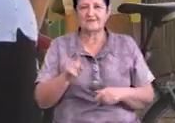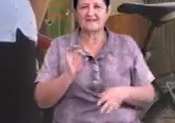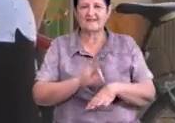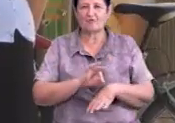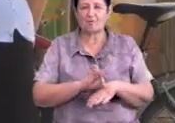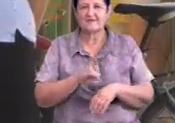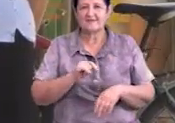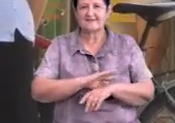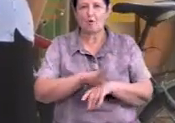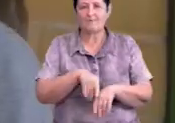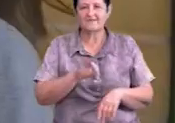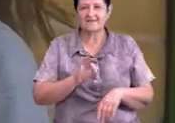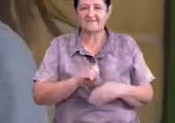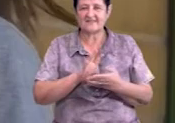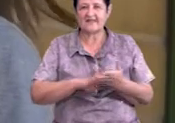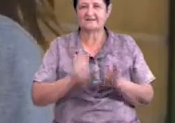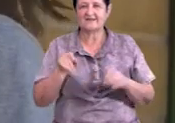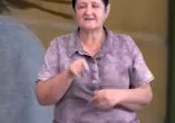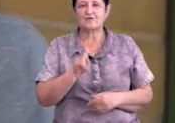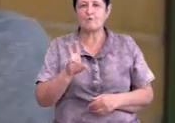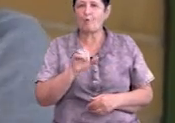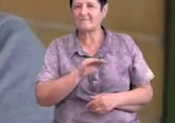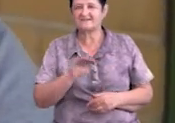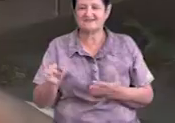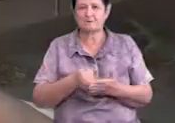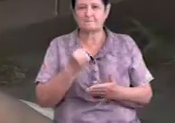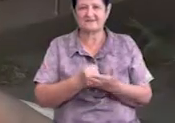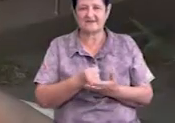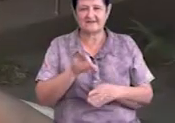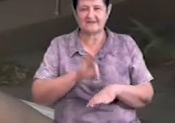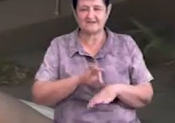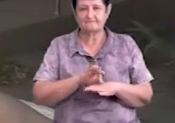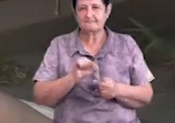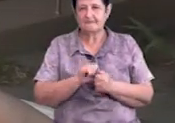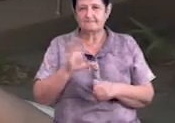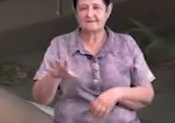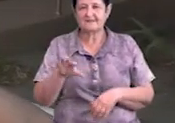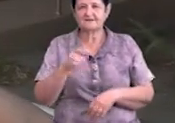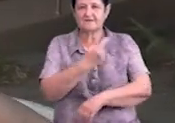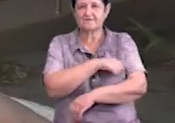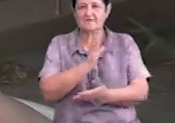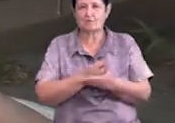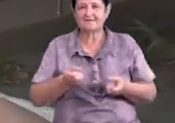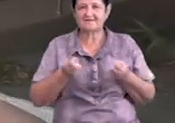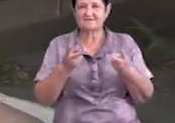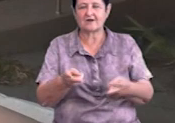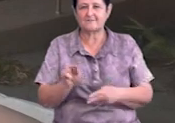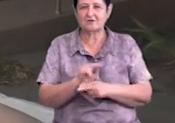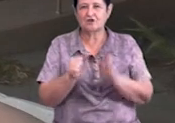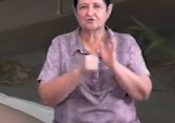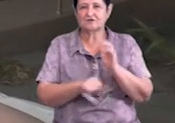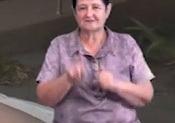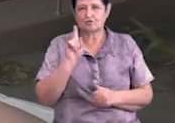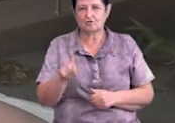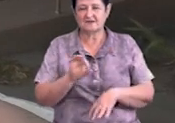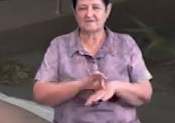на COVID-19. І це ті, кому офіційно підтвердили діагноз. 15 хворих знаходяться на стаціонарному лікуванні, 61